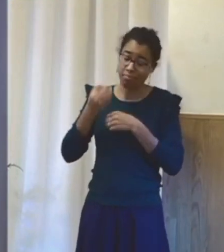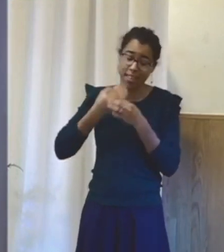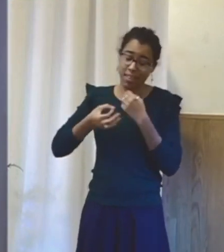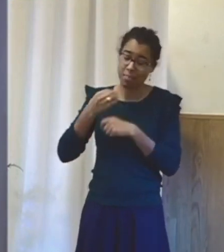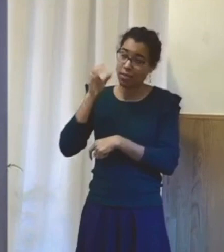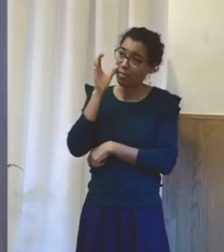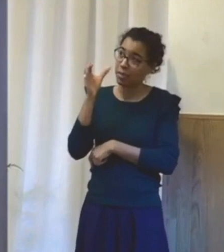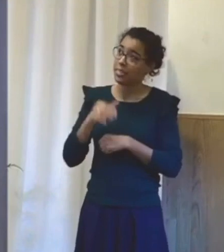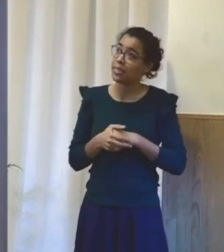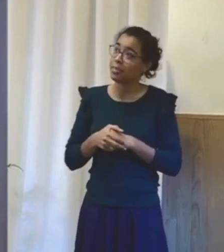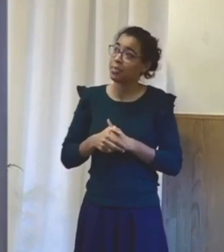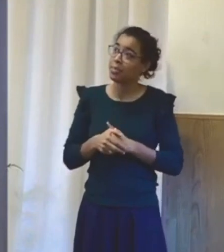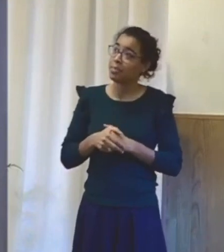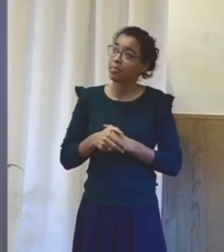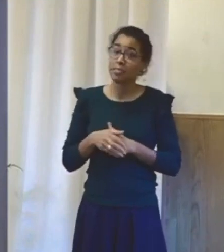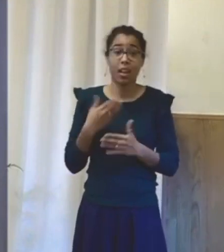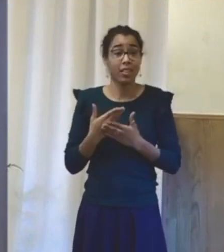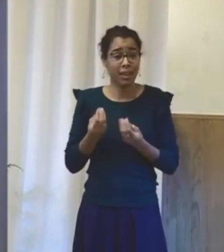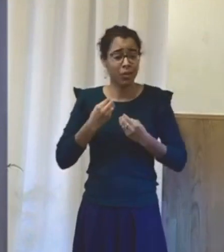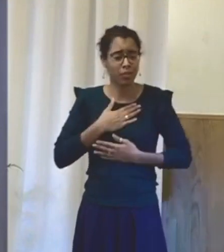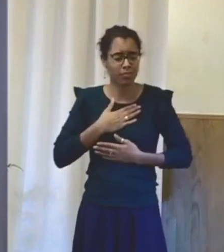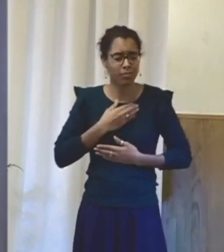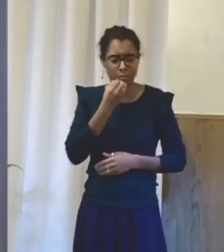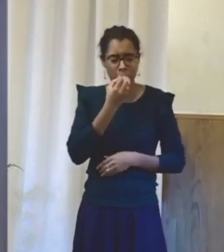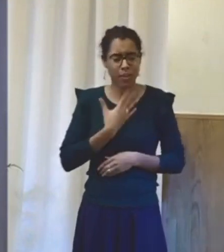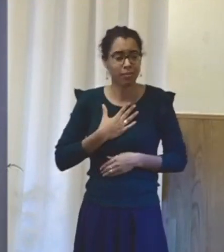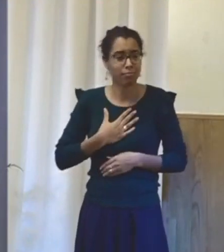parle. Il me parle. Et ça me fait du bien.